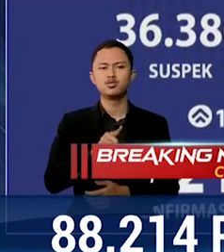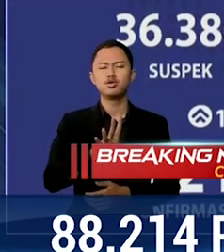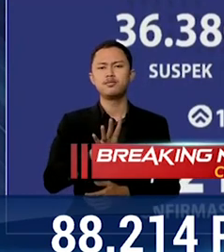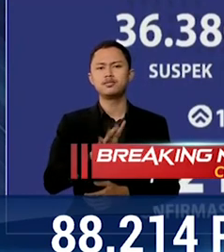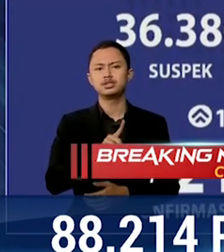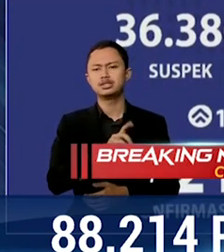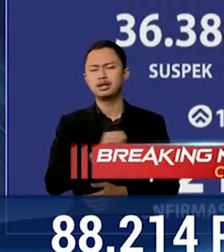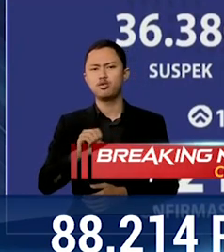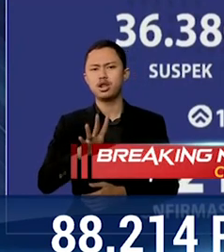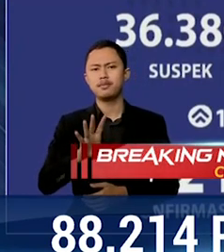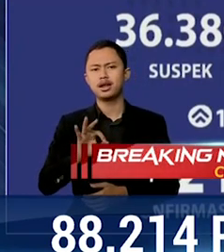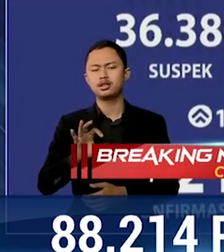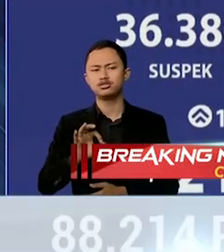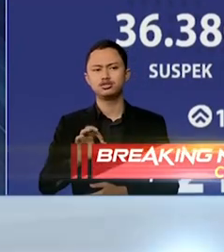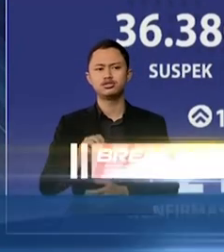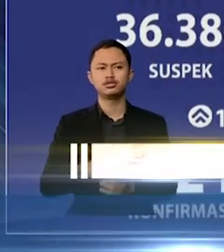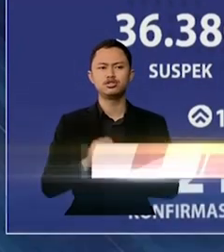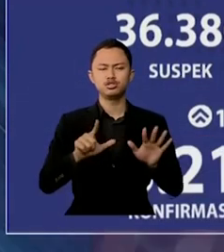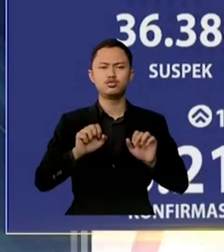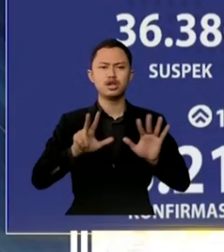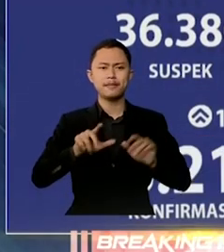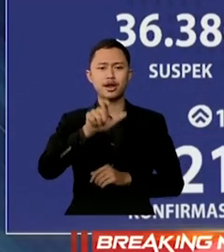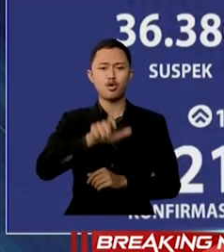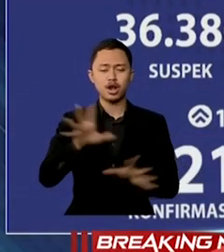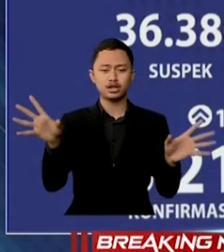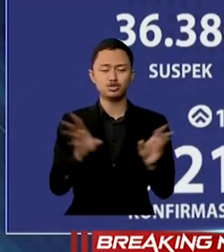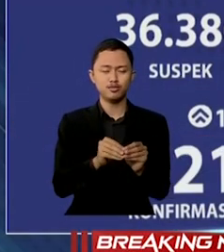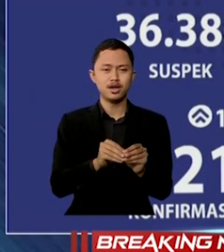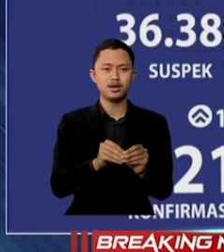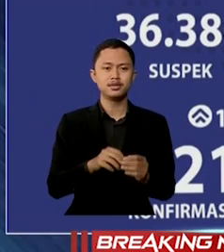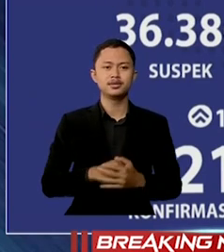1578 orang sehingga total keseluruhan